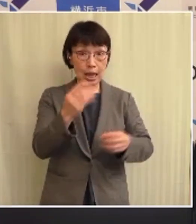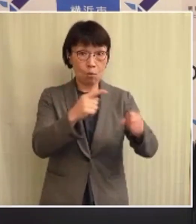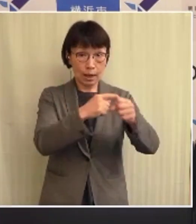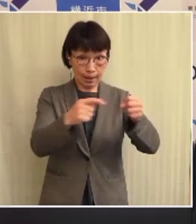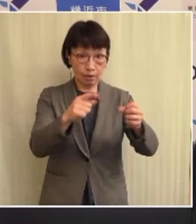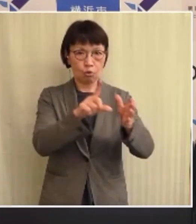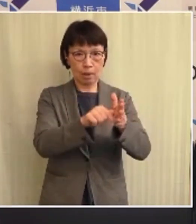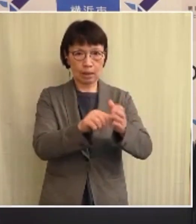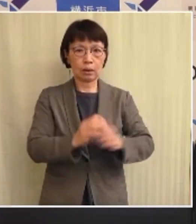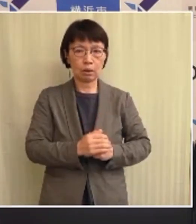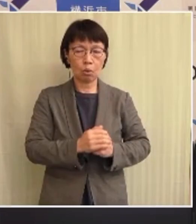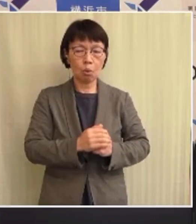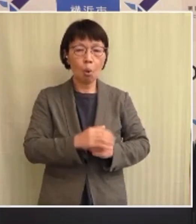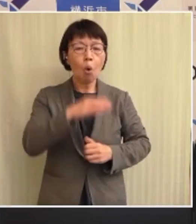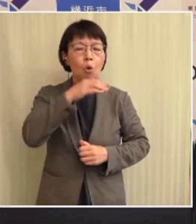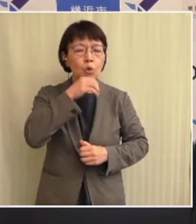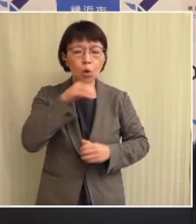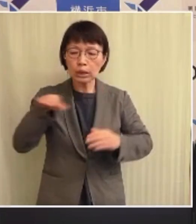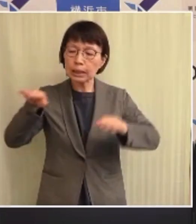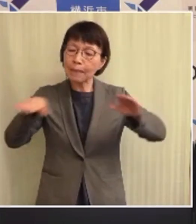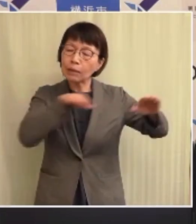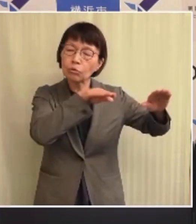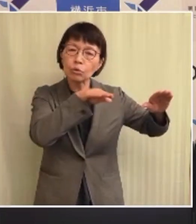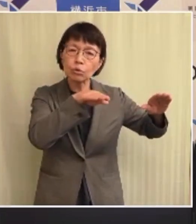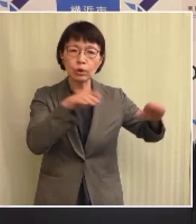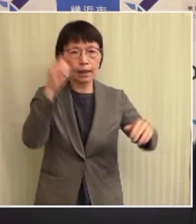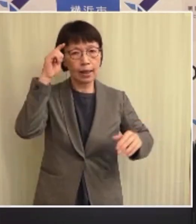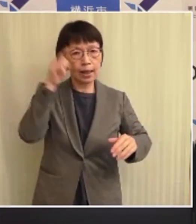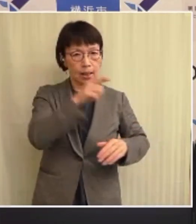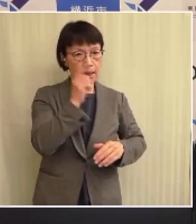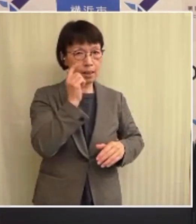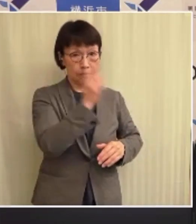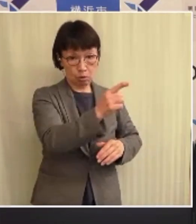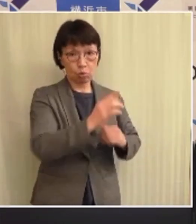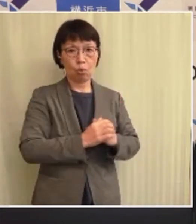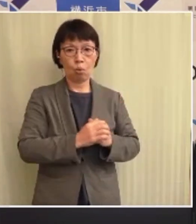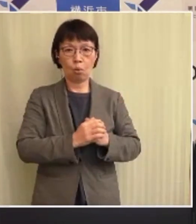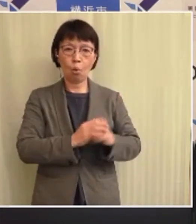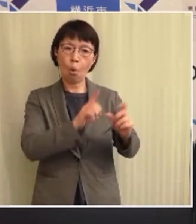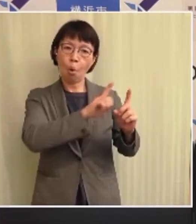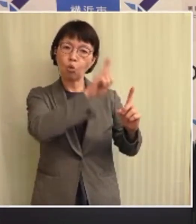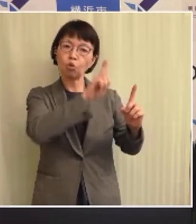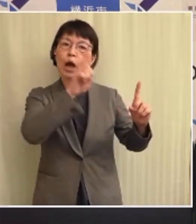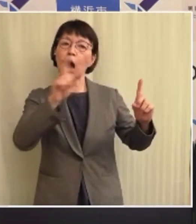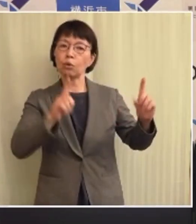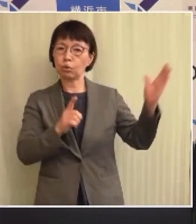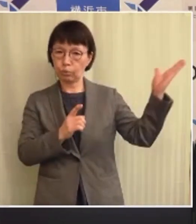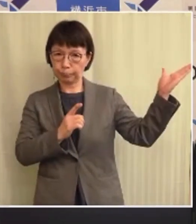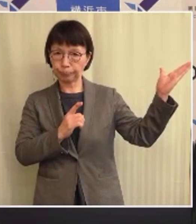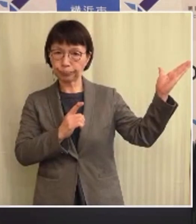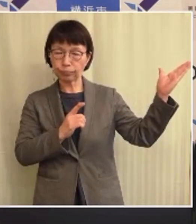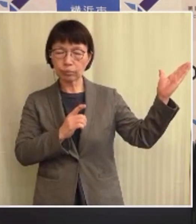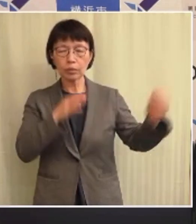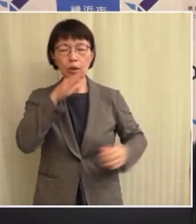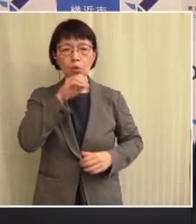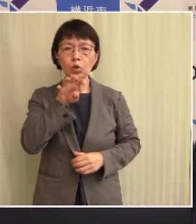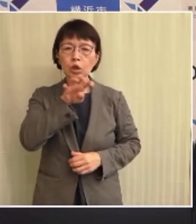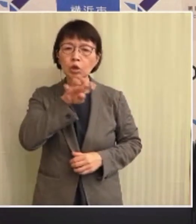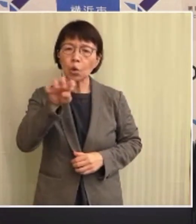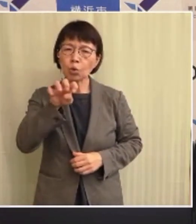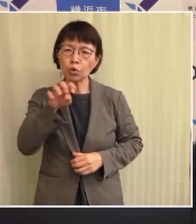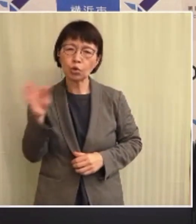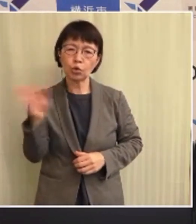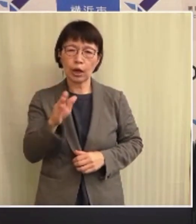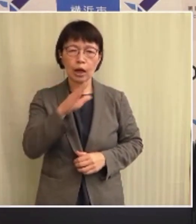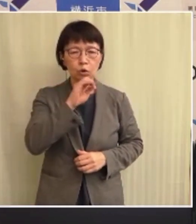れども、これを年齢別に見るとこのグラフになります。で40歳